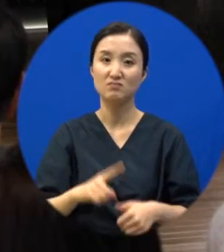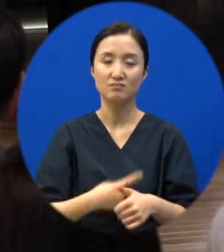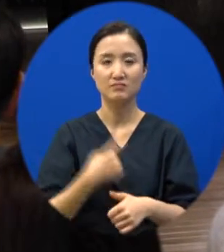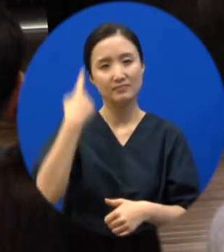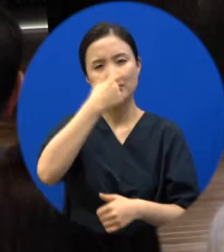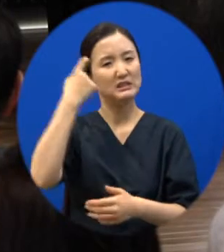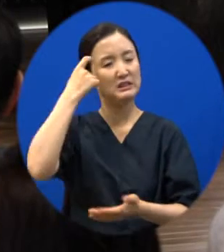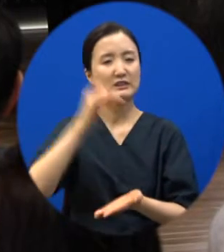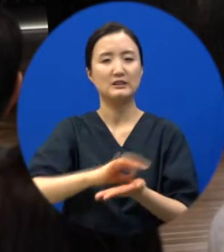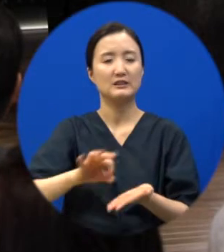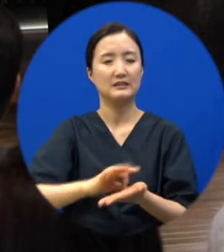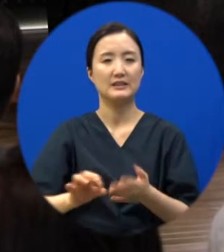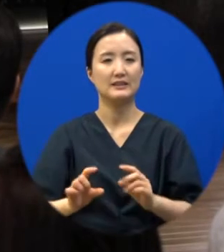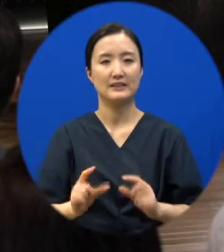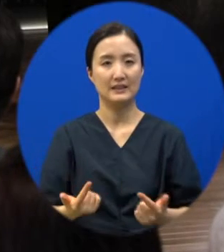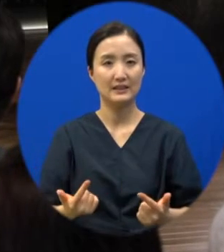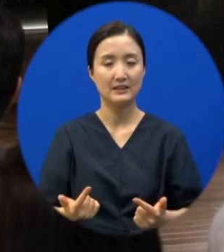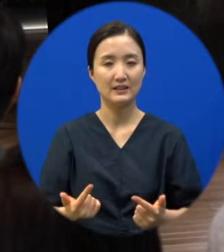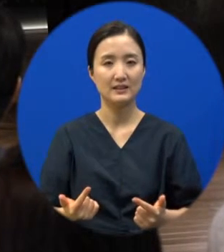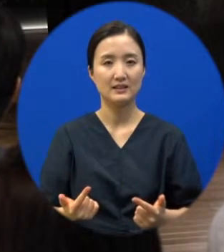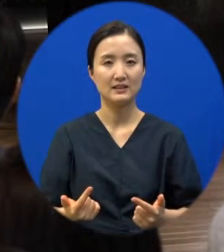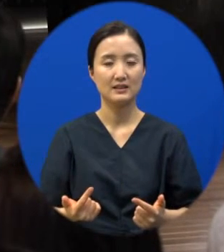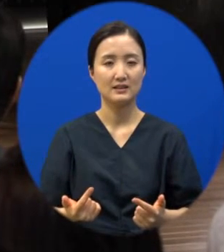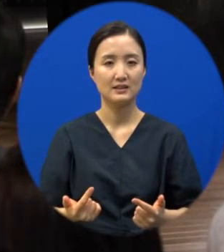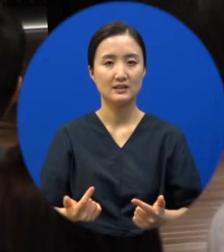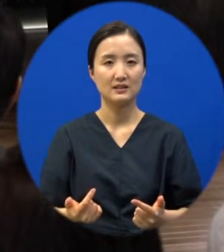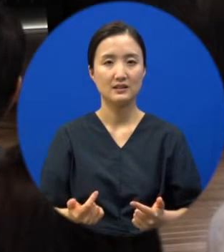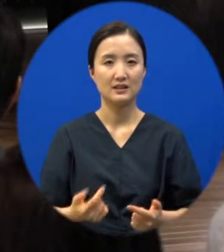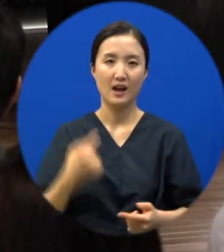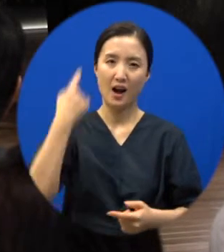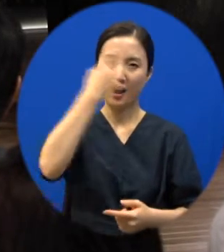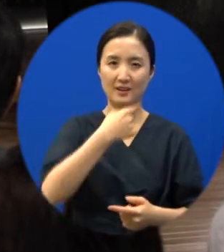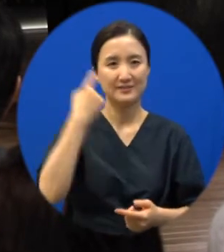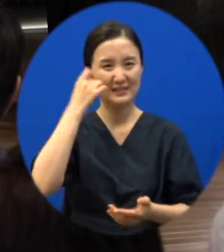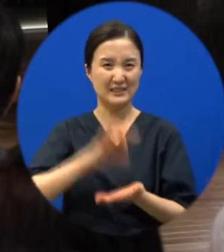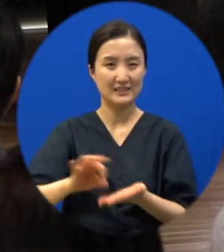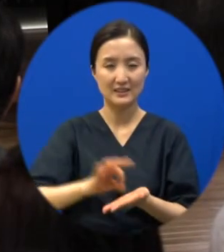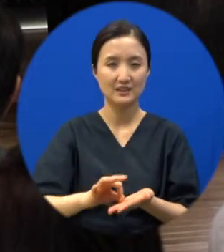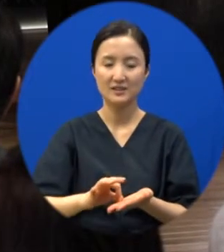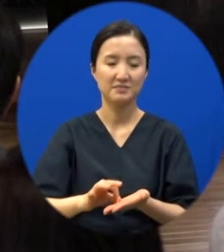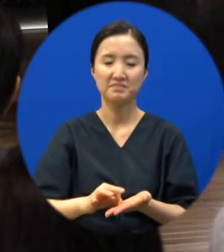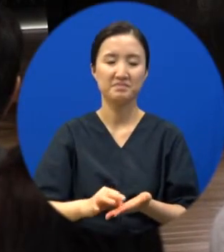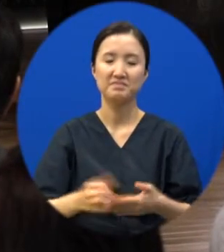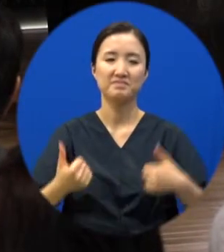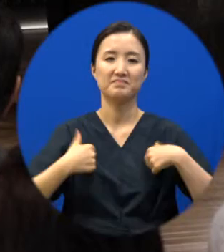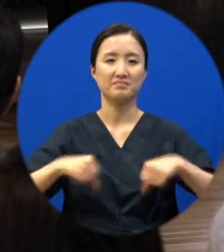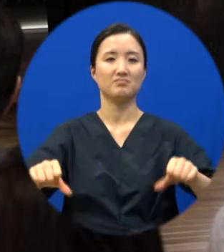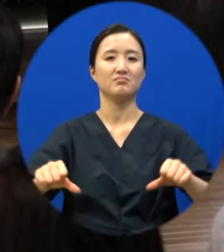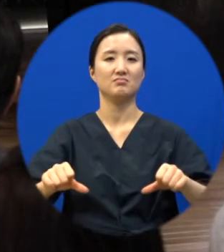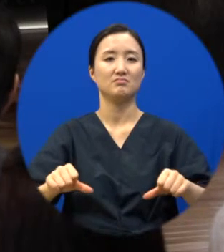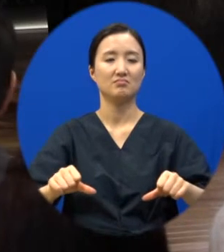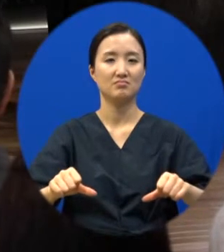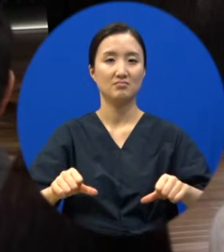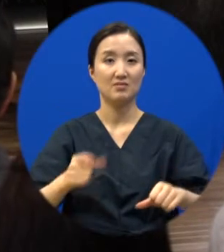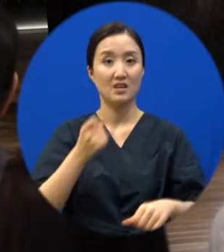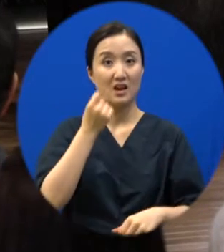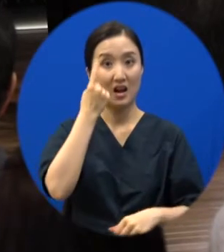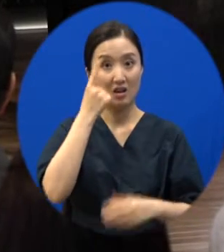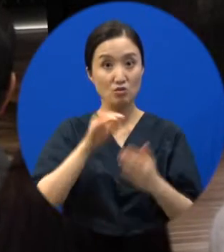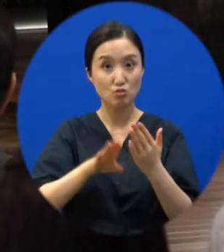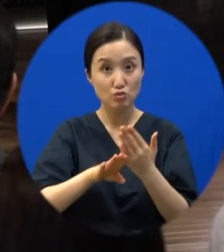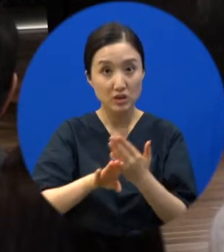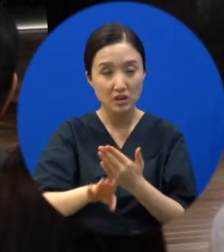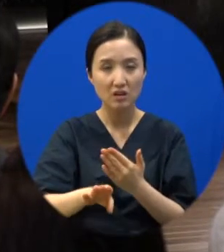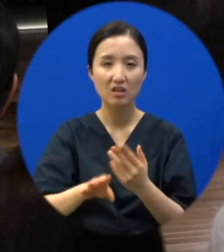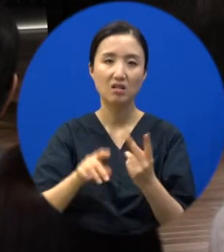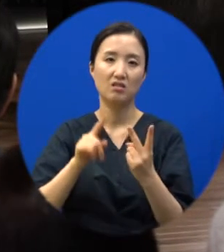라는 생각을 하기 시작을 했대요. 그래서 모든 인위적인 가꾸는 행동을 멈추기 시작을 했답니다. 한 달